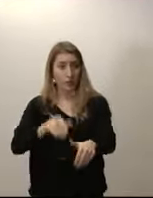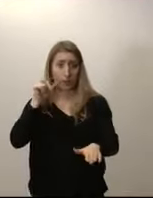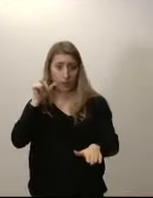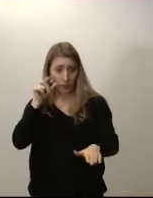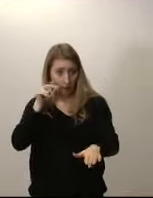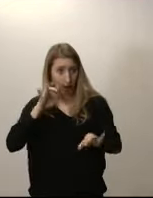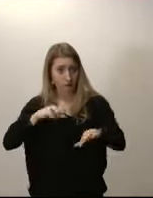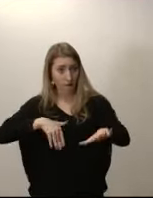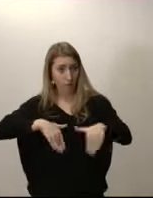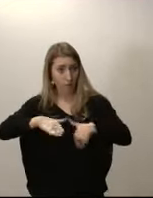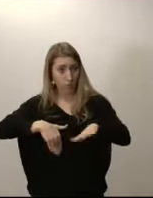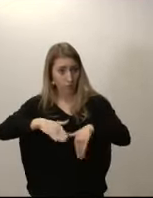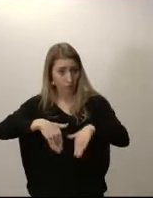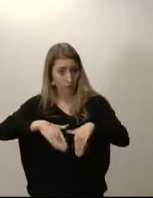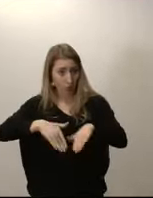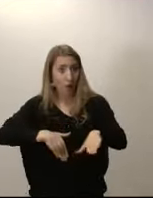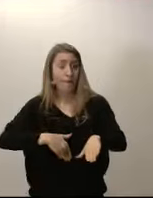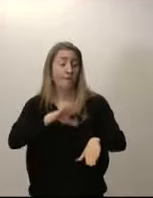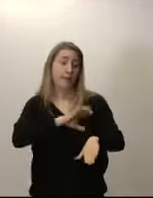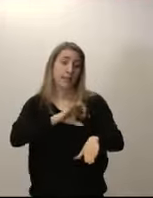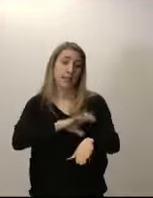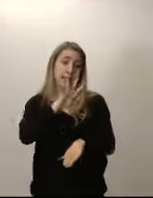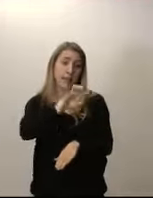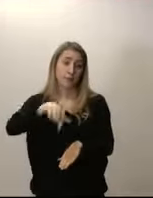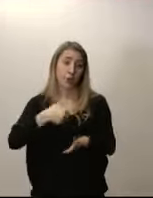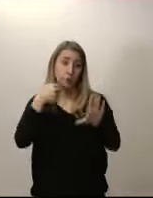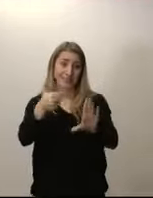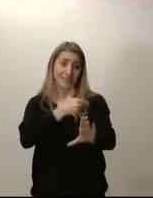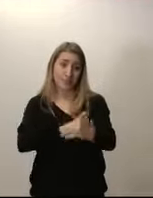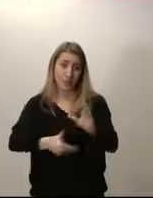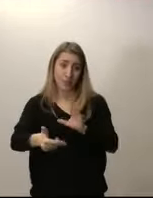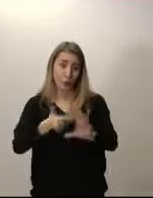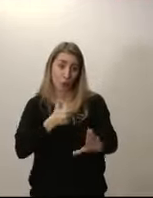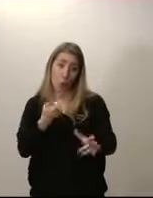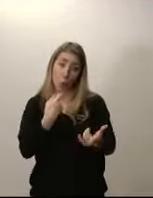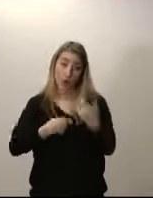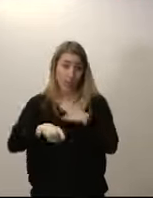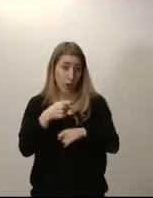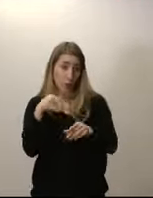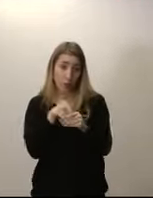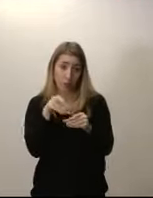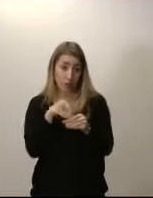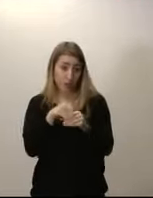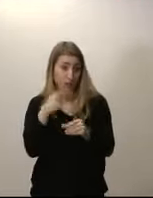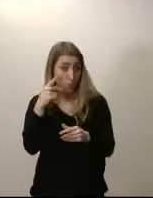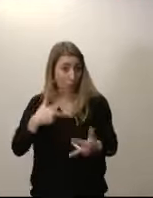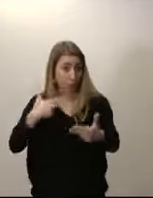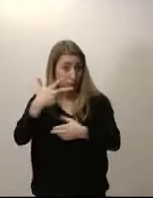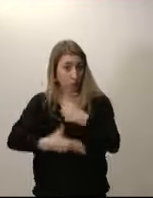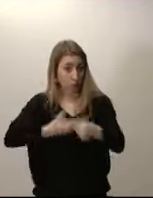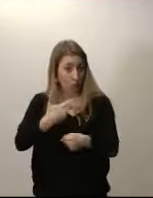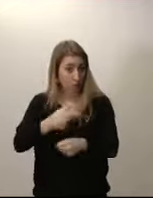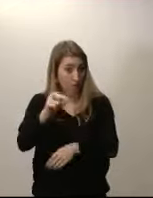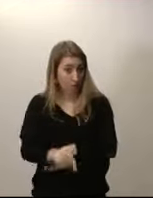fonctionnement jusqu'aux 4,6 millions d'euros d'économies prévues sur les 3 ans. D'autre